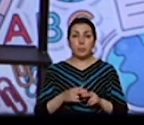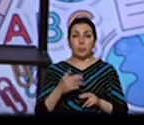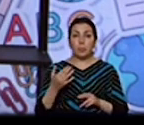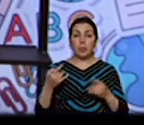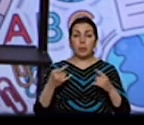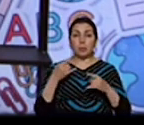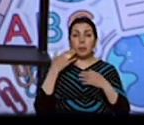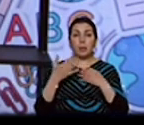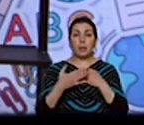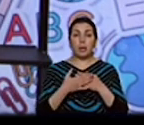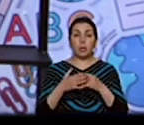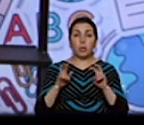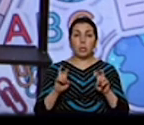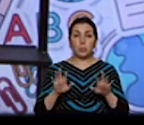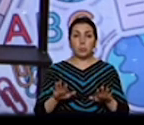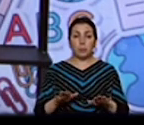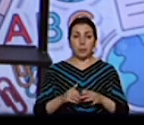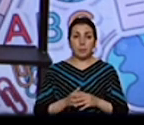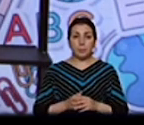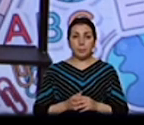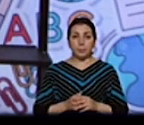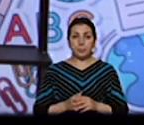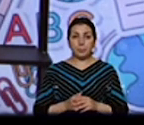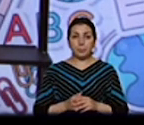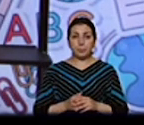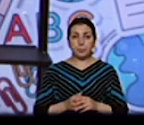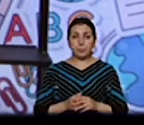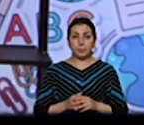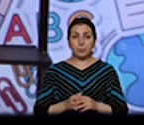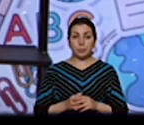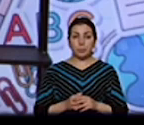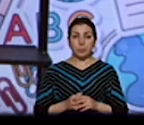bo'lsangiz, ekran qarshisiga yaqinroq joylashib oling.